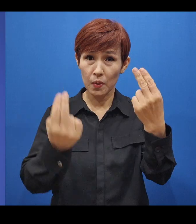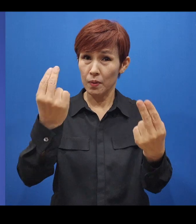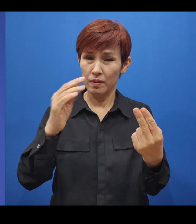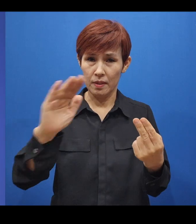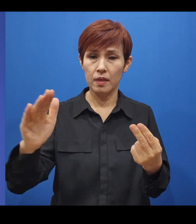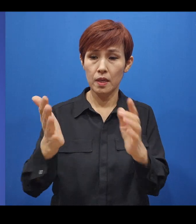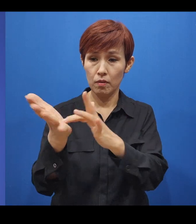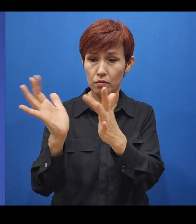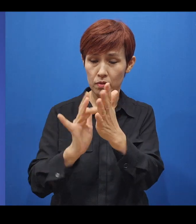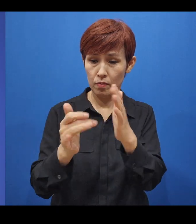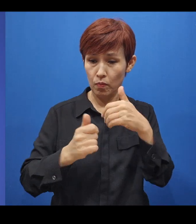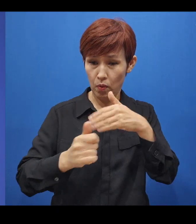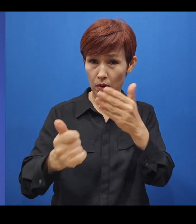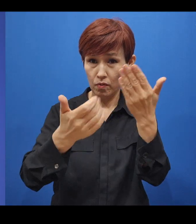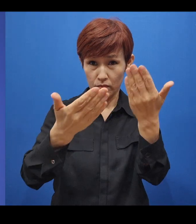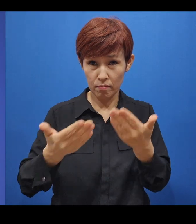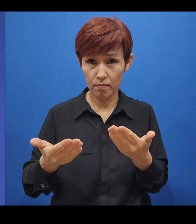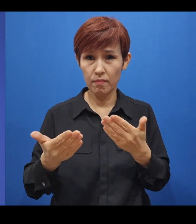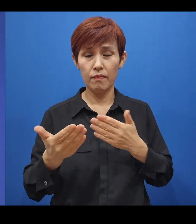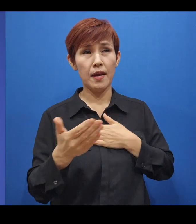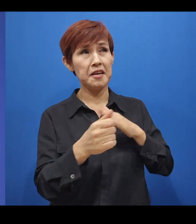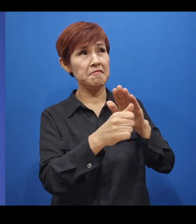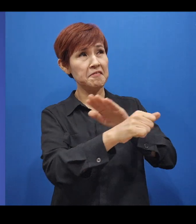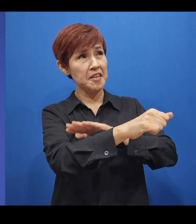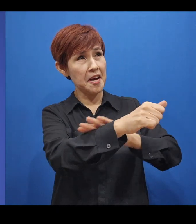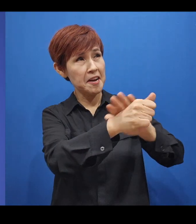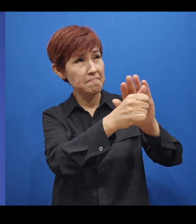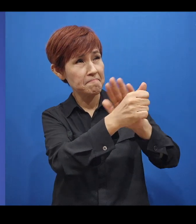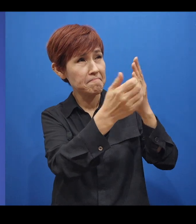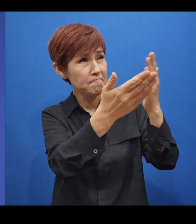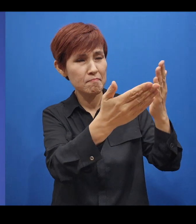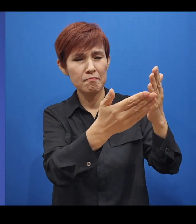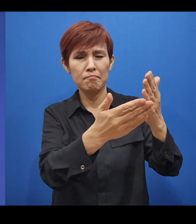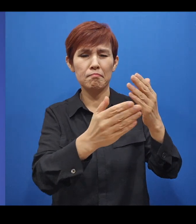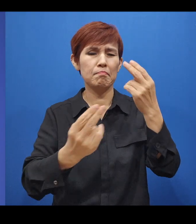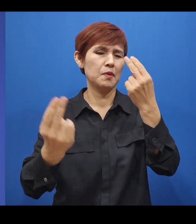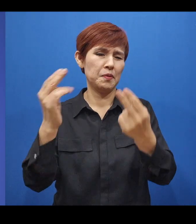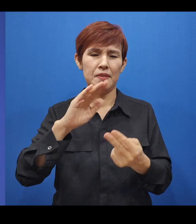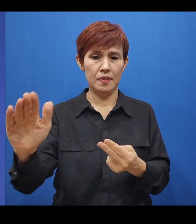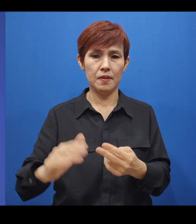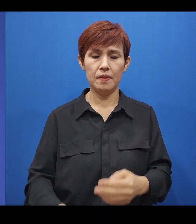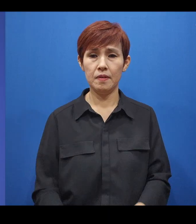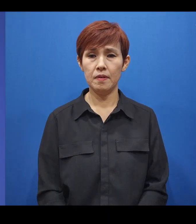내가 주님께 잘해드린 건 아무 의미 없어요. 그런데 반대는 무서워요.